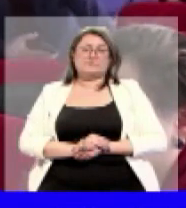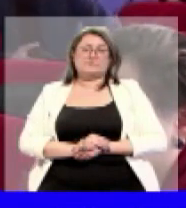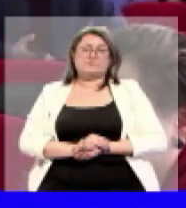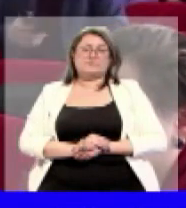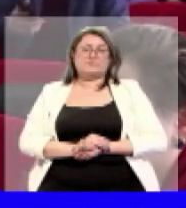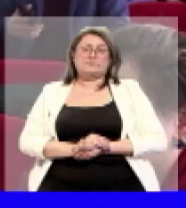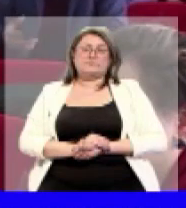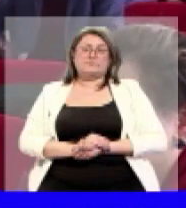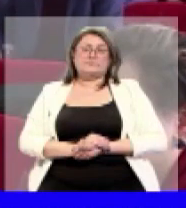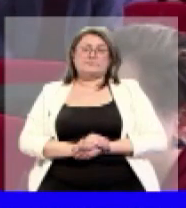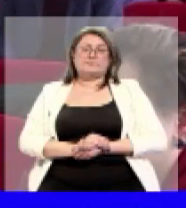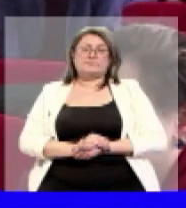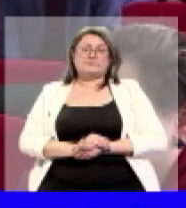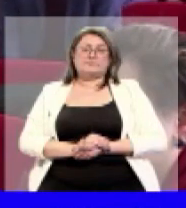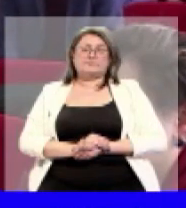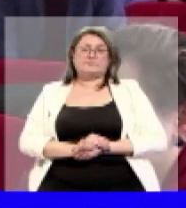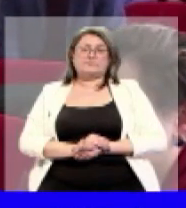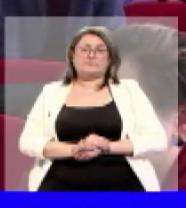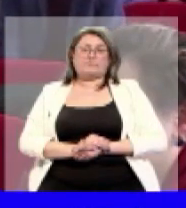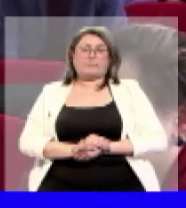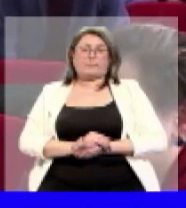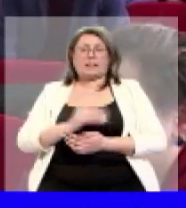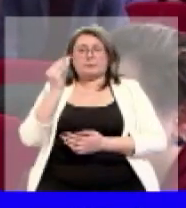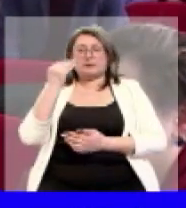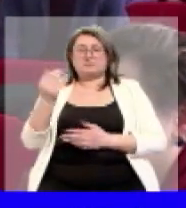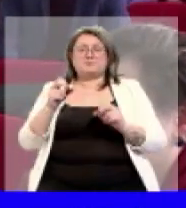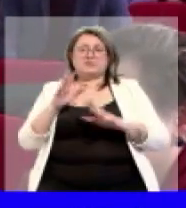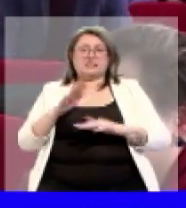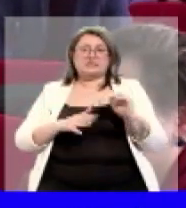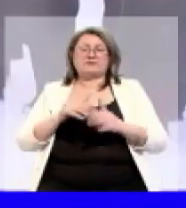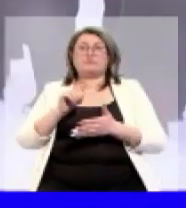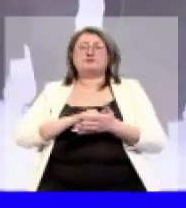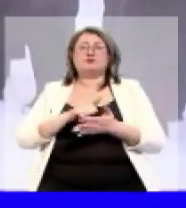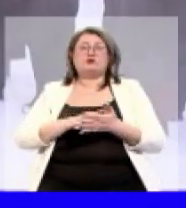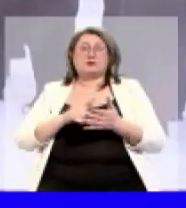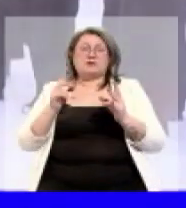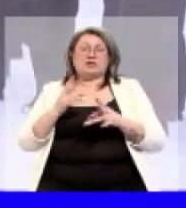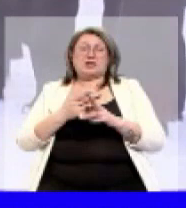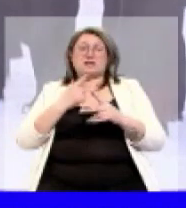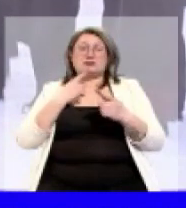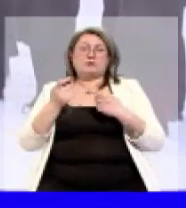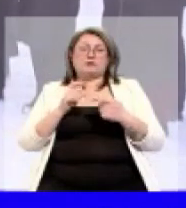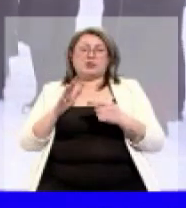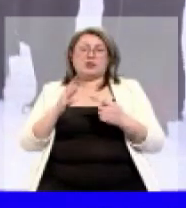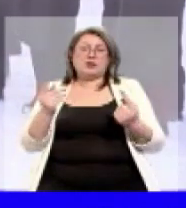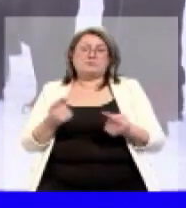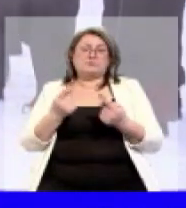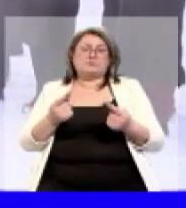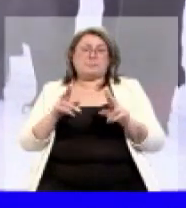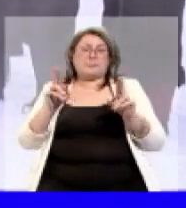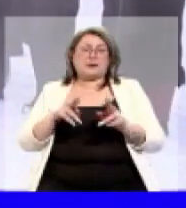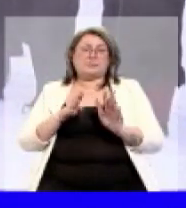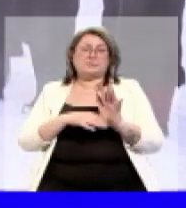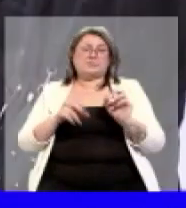арқасында кез әрі жылдам адамдарды құтқарып қауіпсіз жерге шығару. Мамандардың айтуынша, көбіне оқыс оқиғалардың